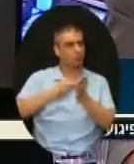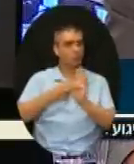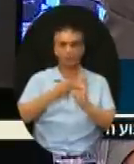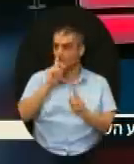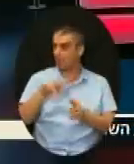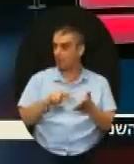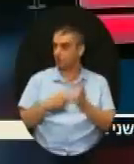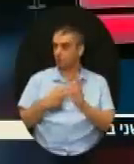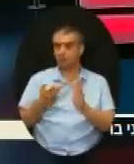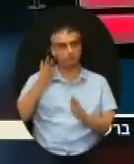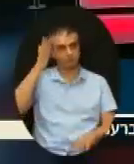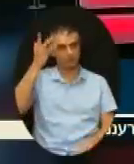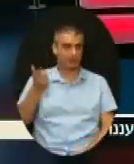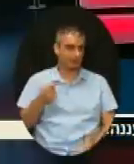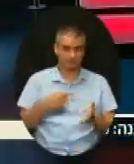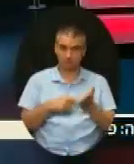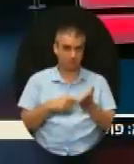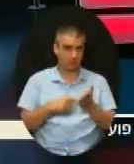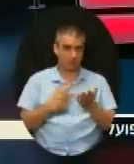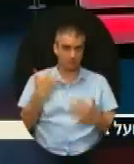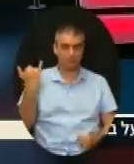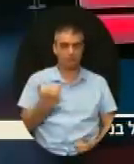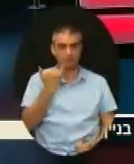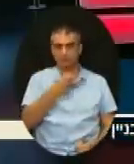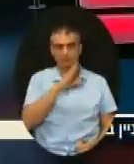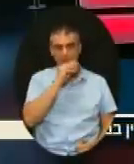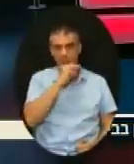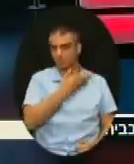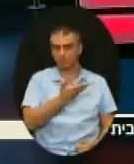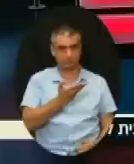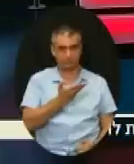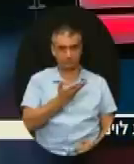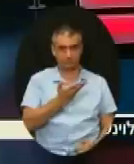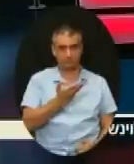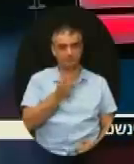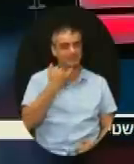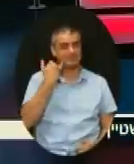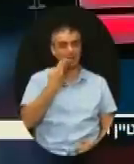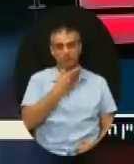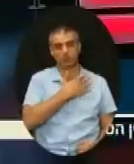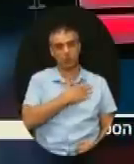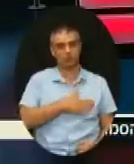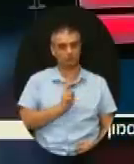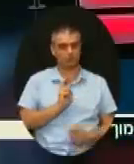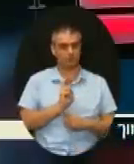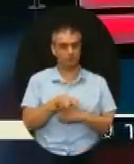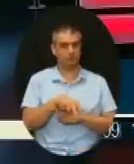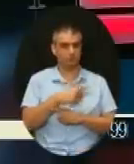גם חשבונות פוליטיים עתידיים, משום שכל הזמן ברקע מדובר על כך שבעצם יצחק הרצוג רוצה להיכנס